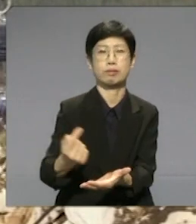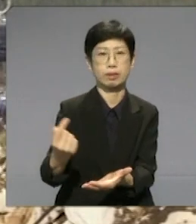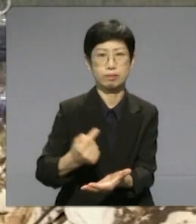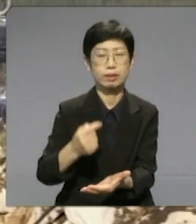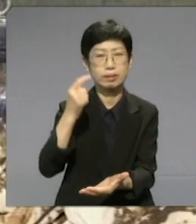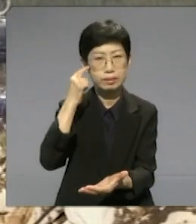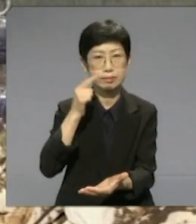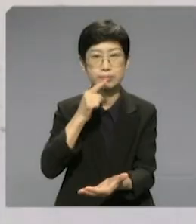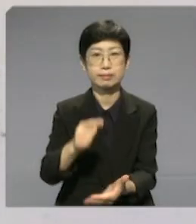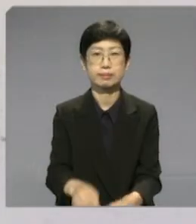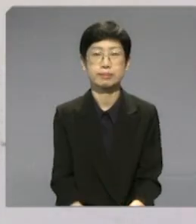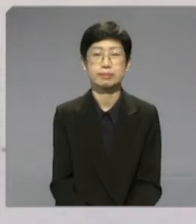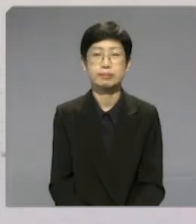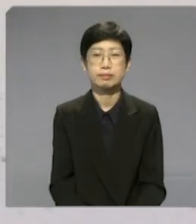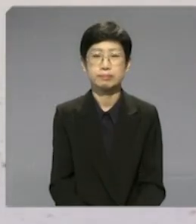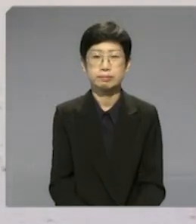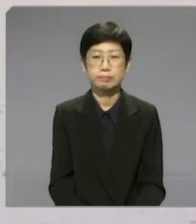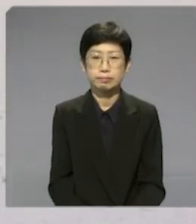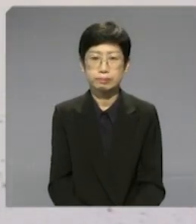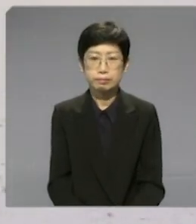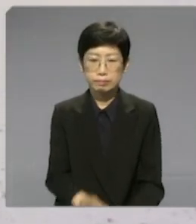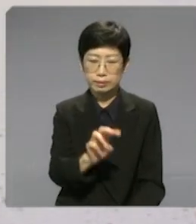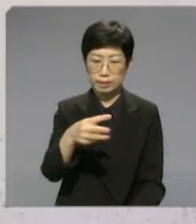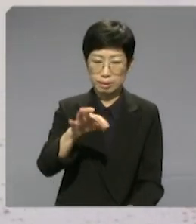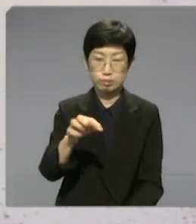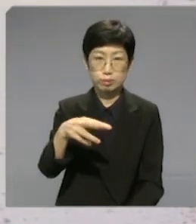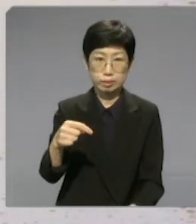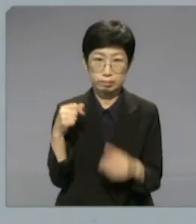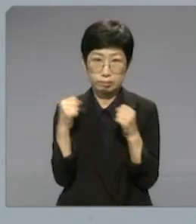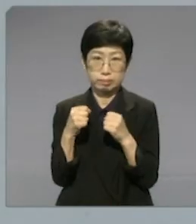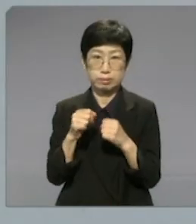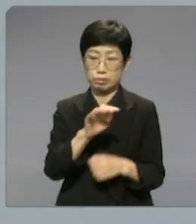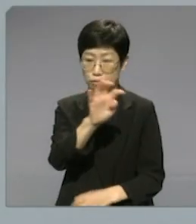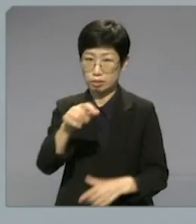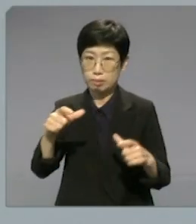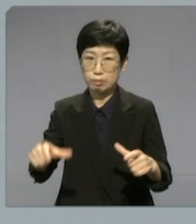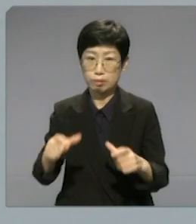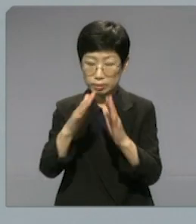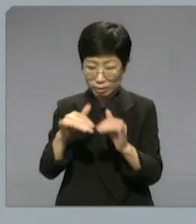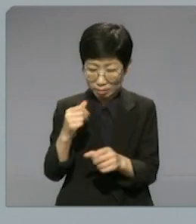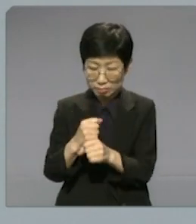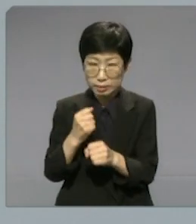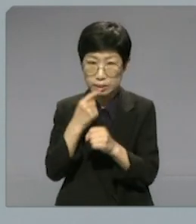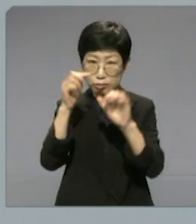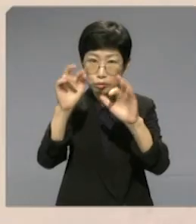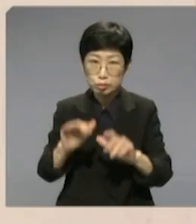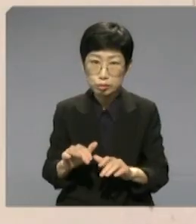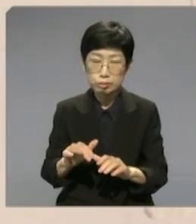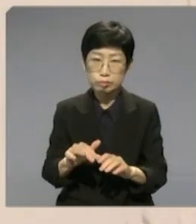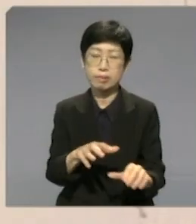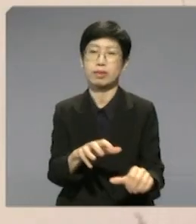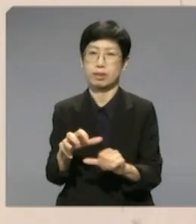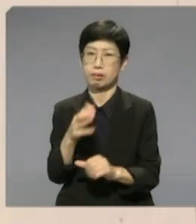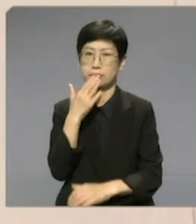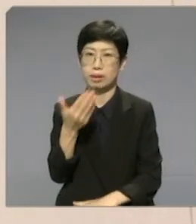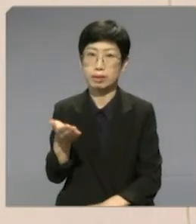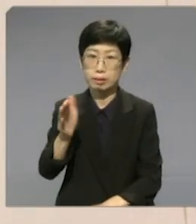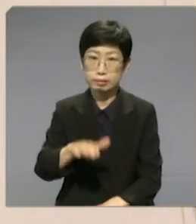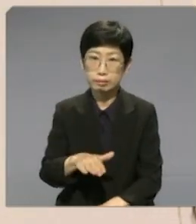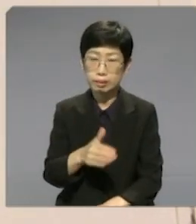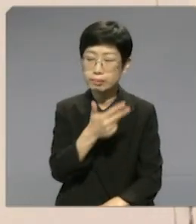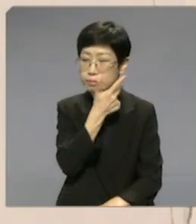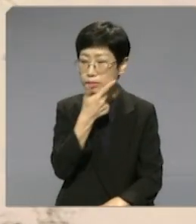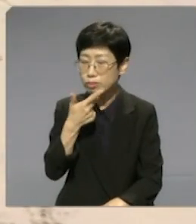것으로 예상했습니다 일부 알프스와 북유럽에선 인공 눈으로 부족한 것을 보충할 수 있지만 영국과 남유럽